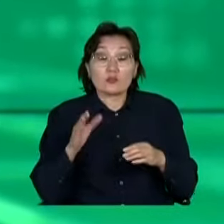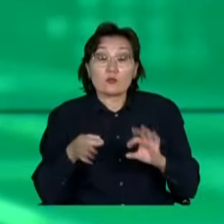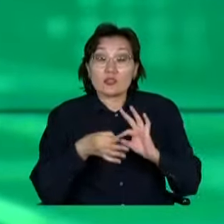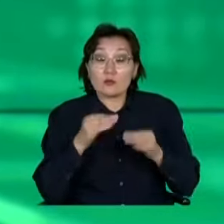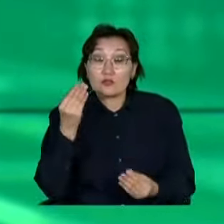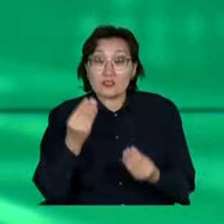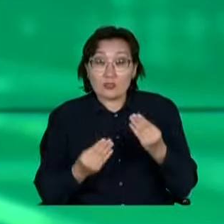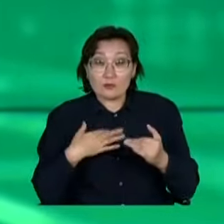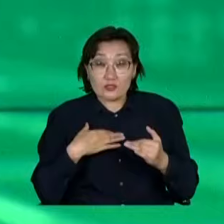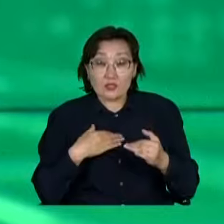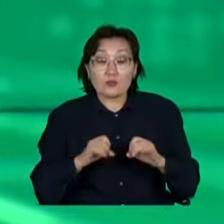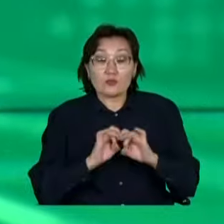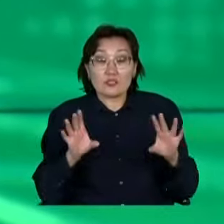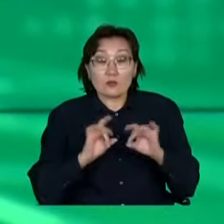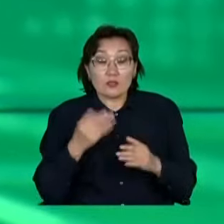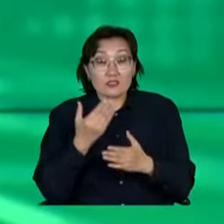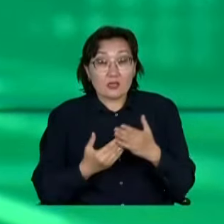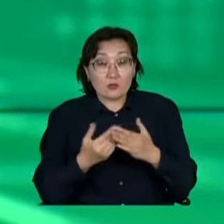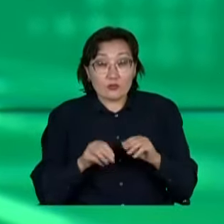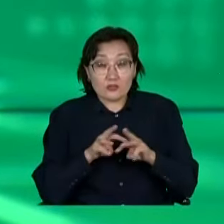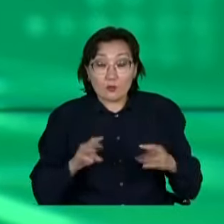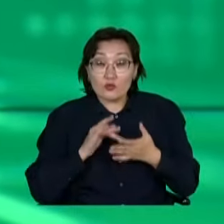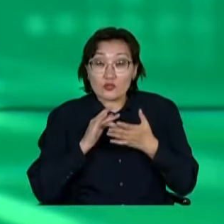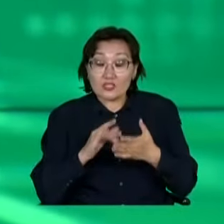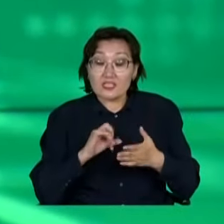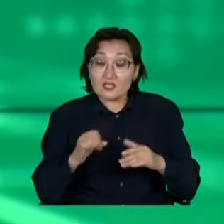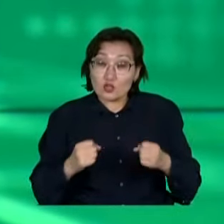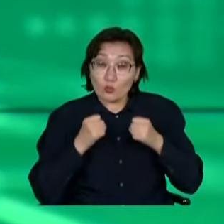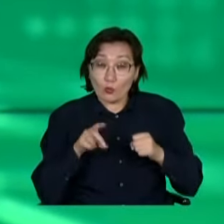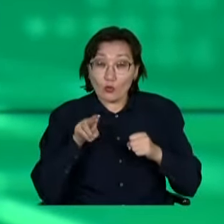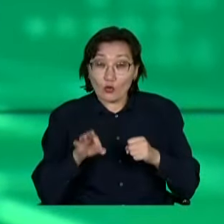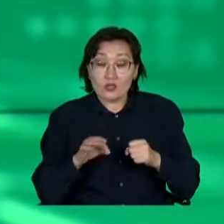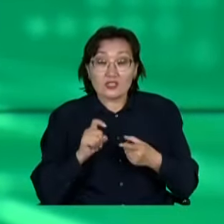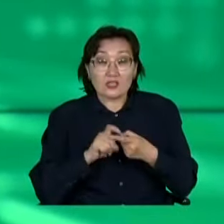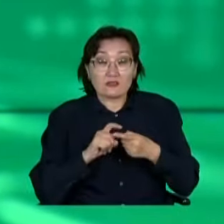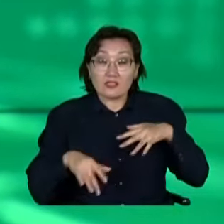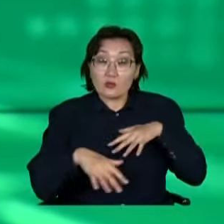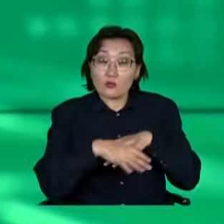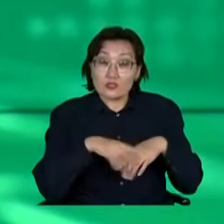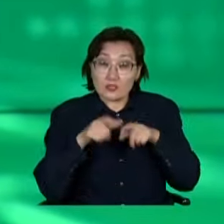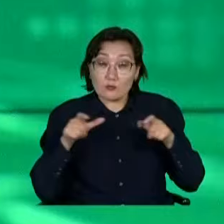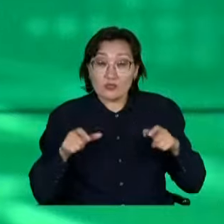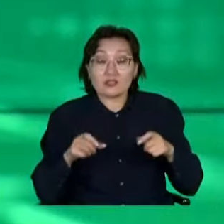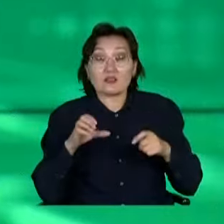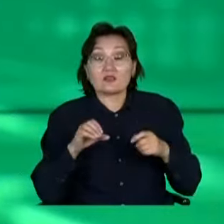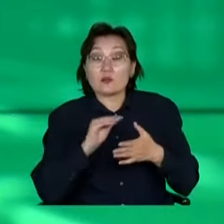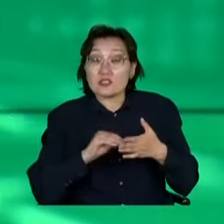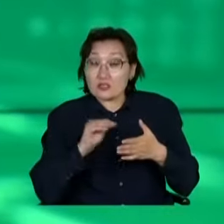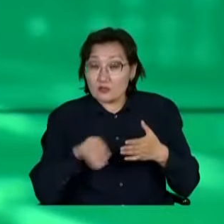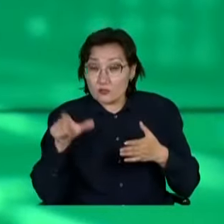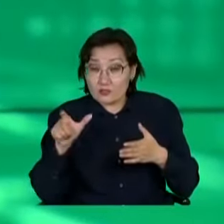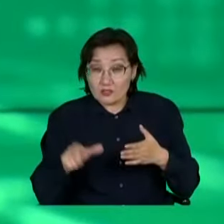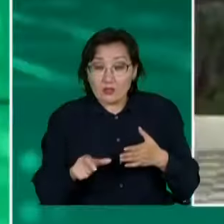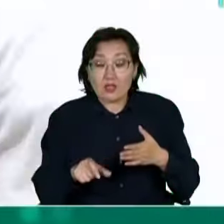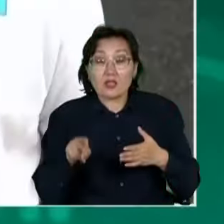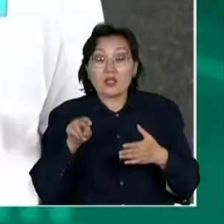Олимпийским играм, с нами поделится советник министра туризма и спорта по связям с общественностью и средствами массовой информации